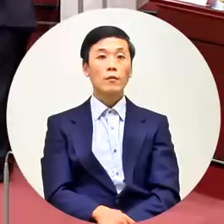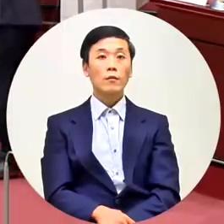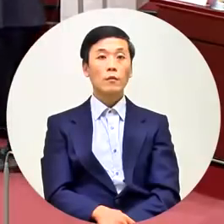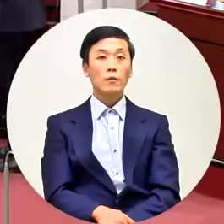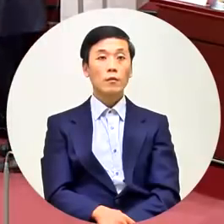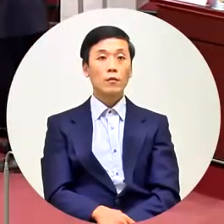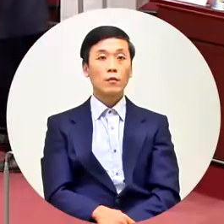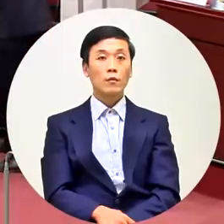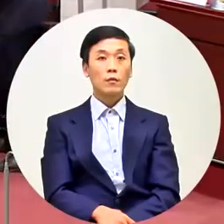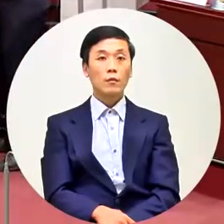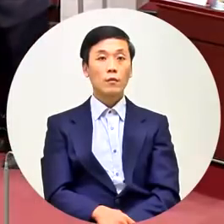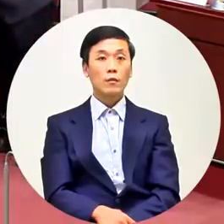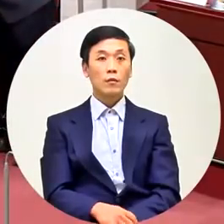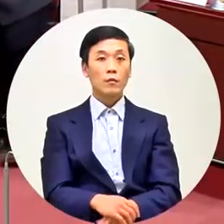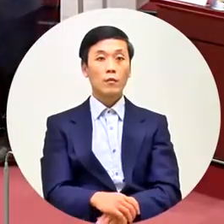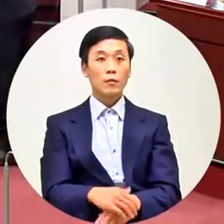封锁投票轨。